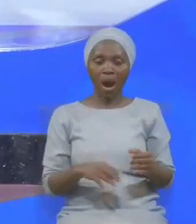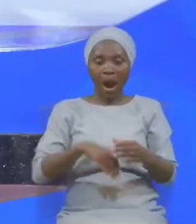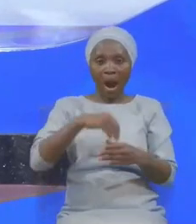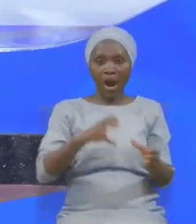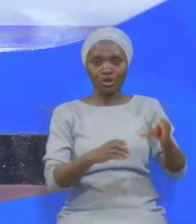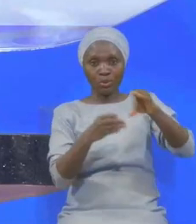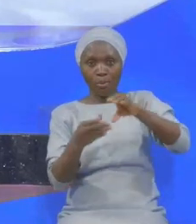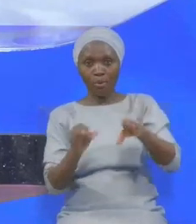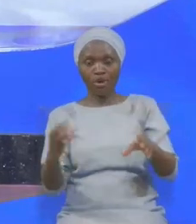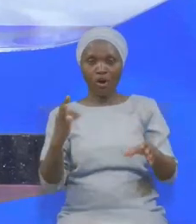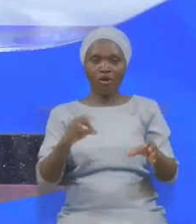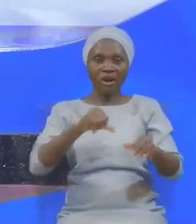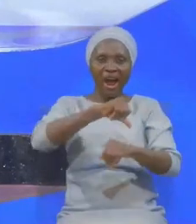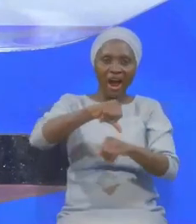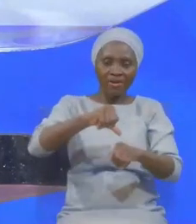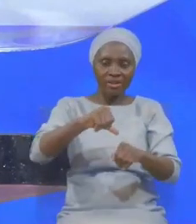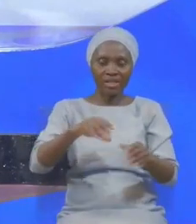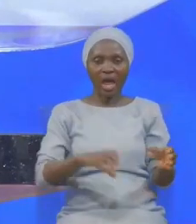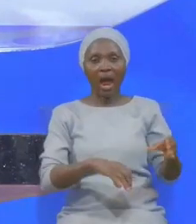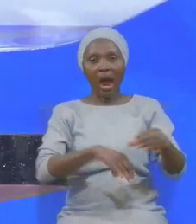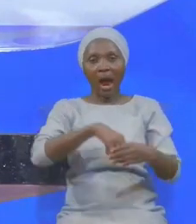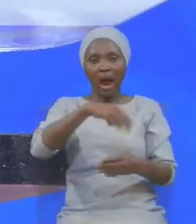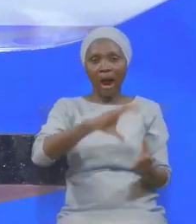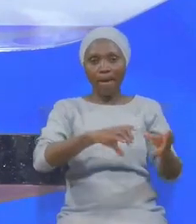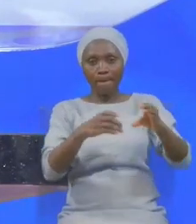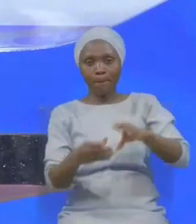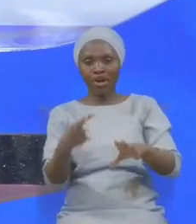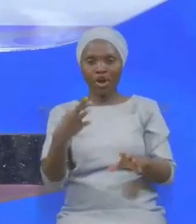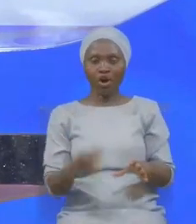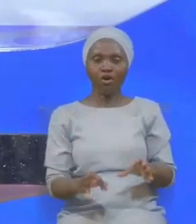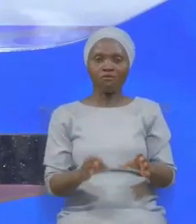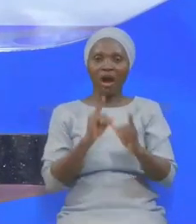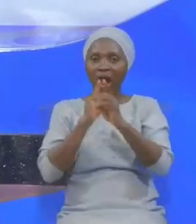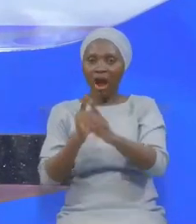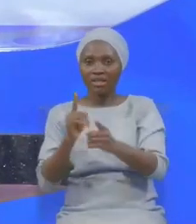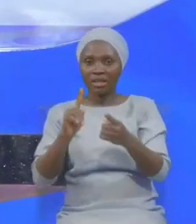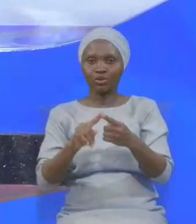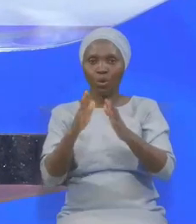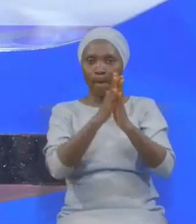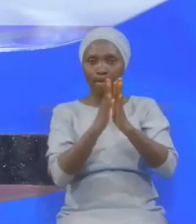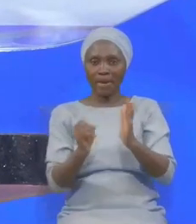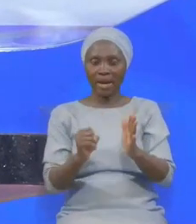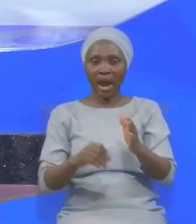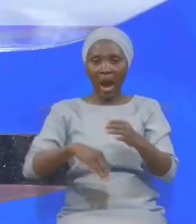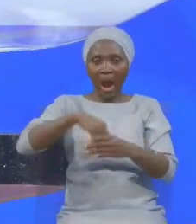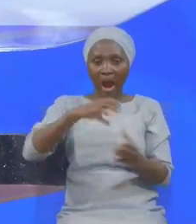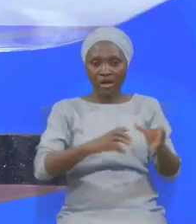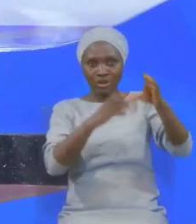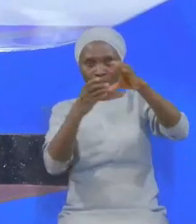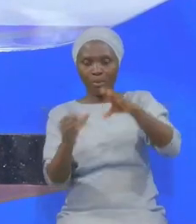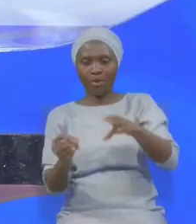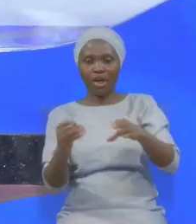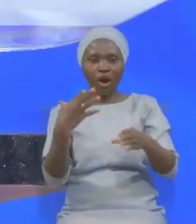d'onction, une effusion d'onction, une effusion de prière exaucée, une effusion